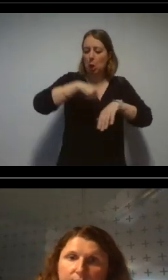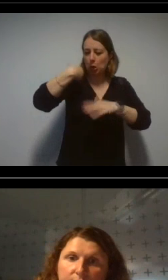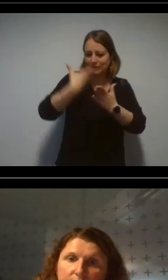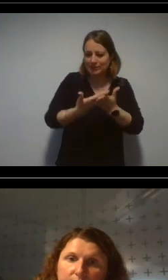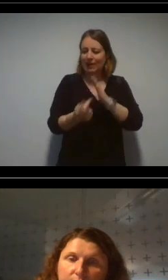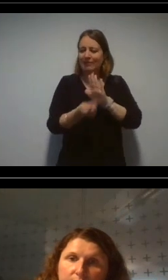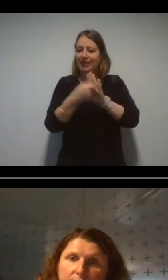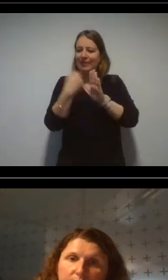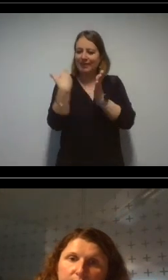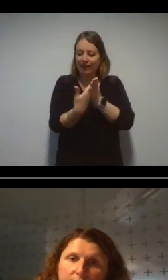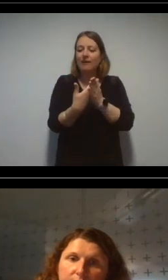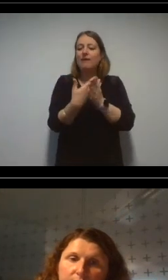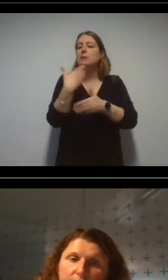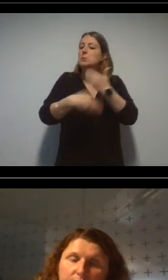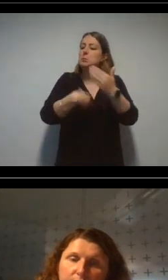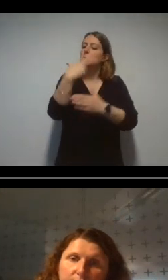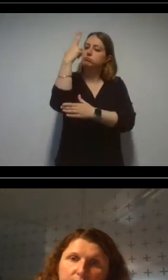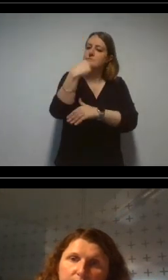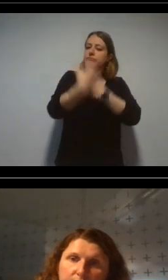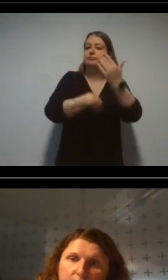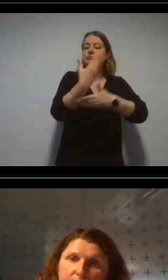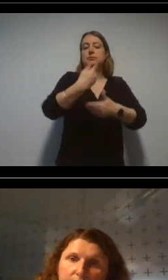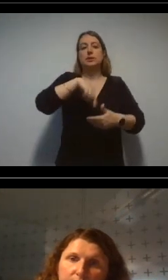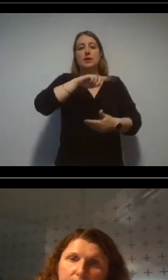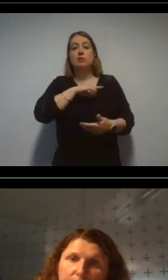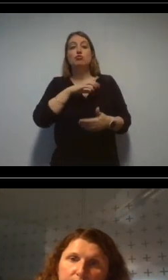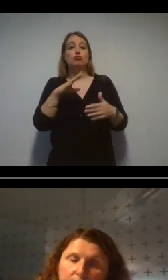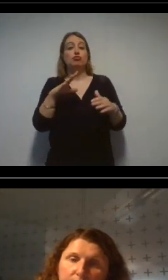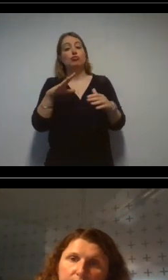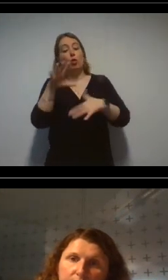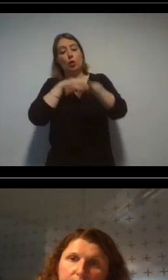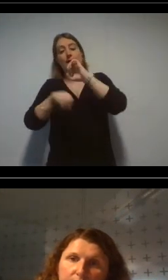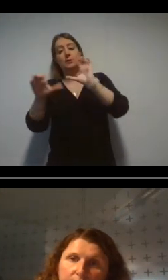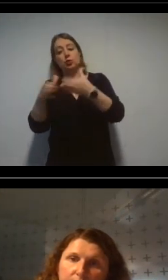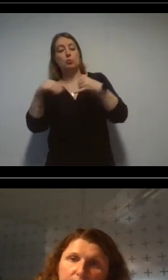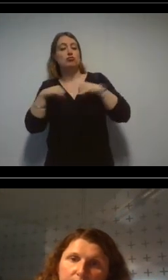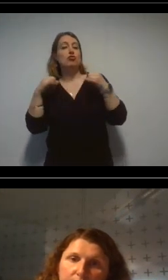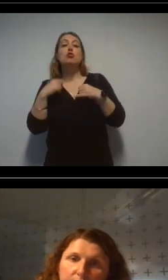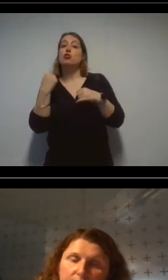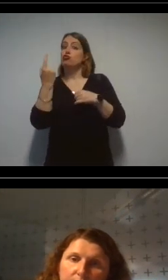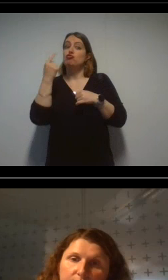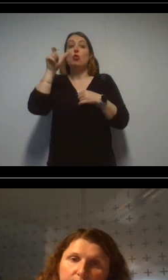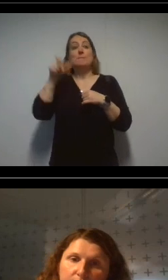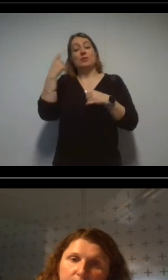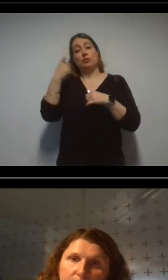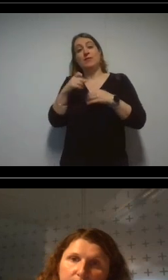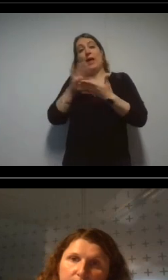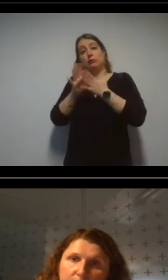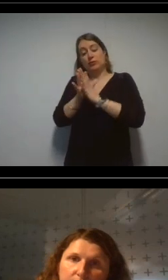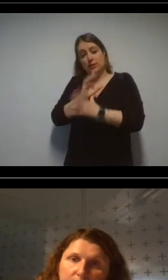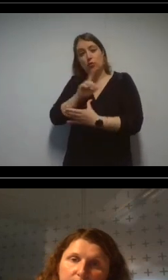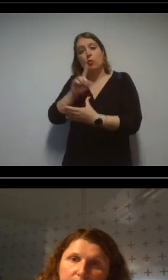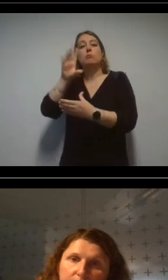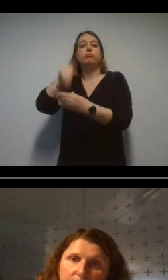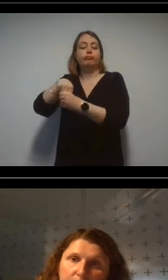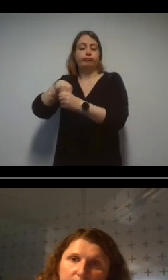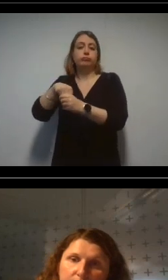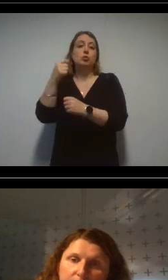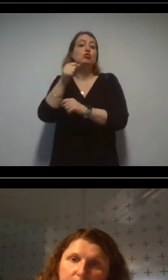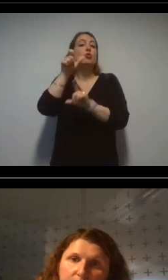date, et on y va, et nous, on mobilise le groupe de jeunes. Il y a toujours quelqu'un de l'équipe Arpège qui est là, il y a toujours une chargée de mission qui est